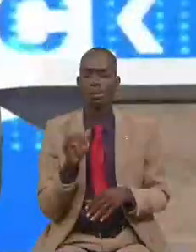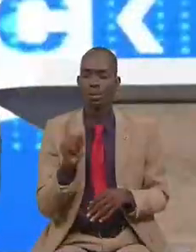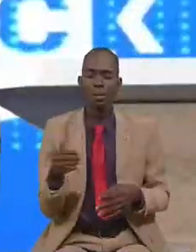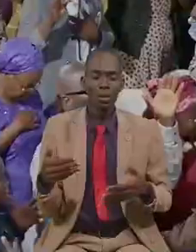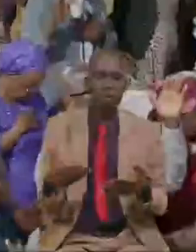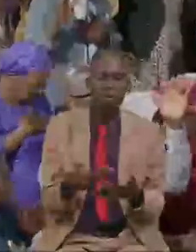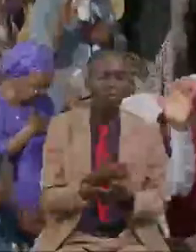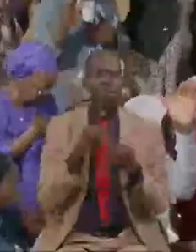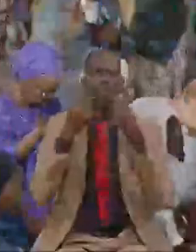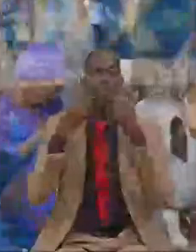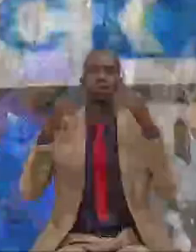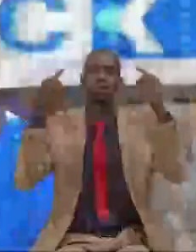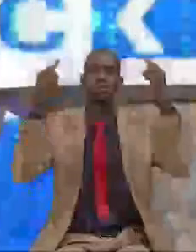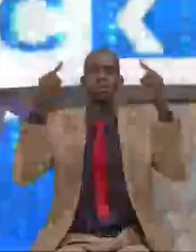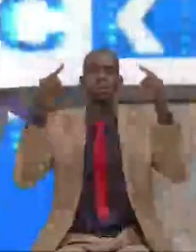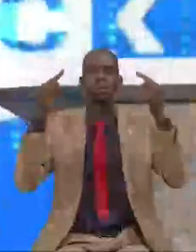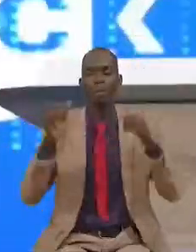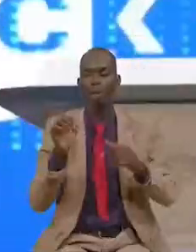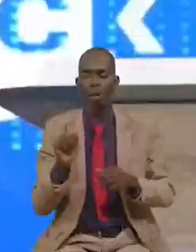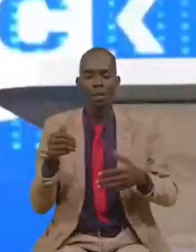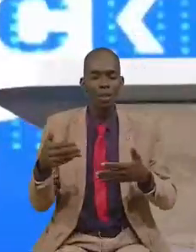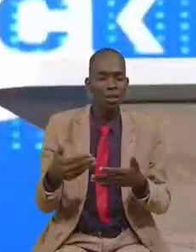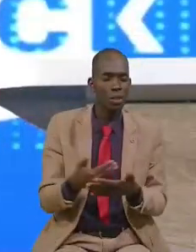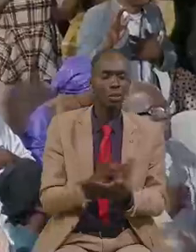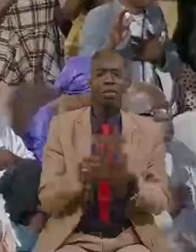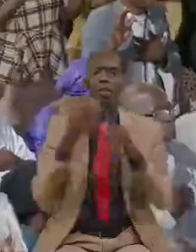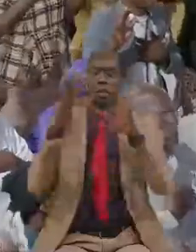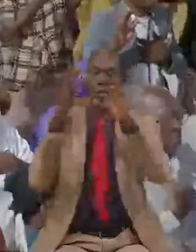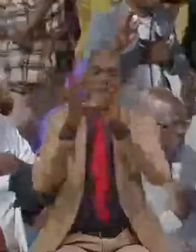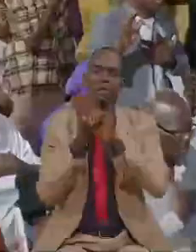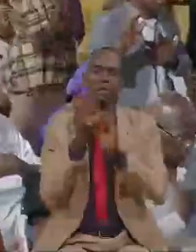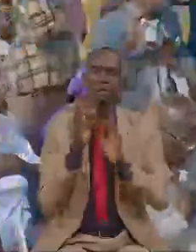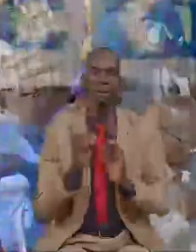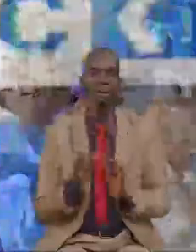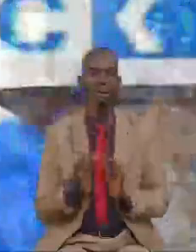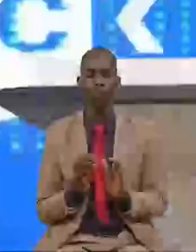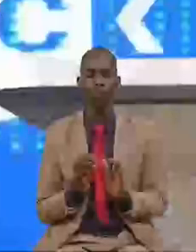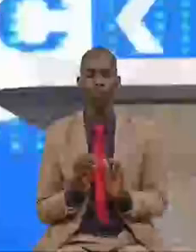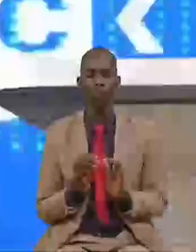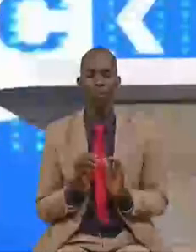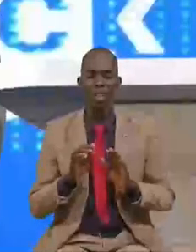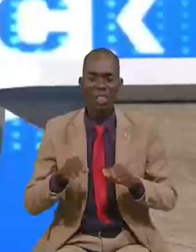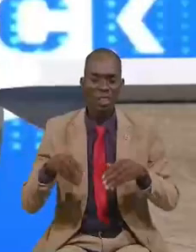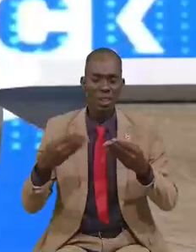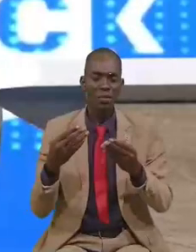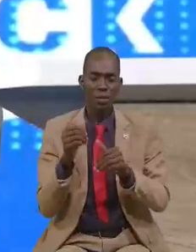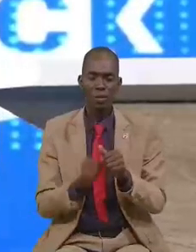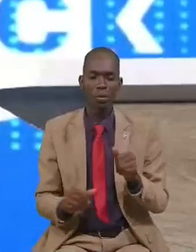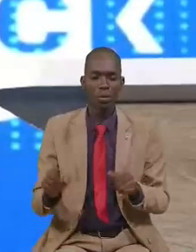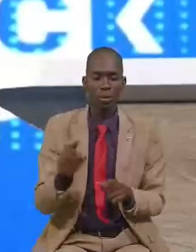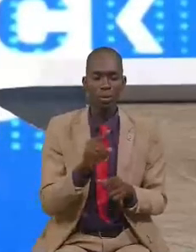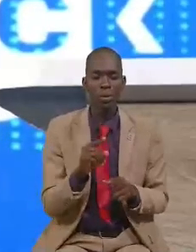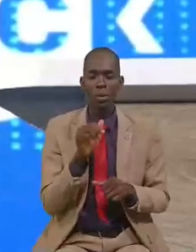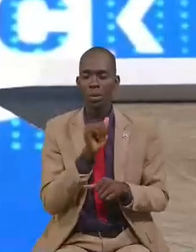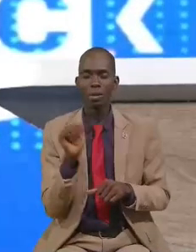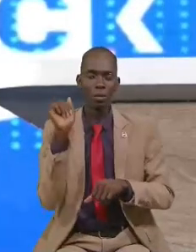un nouveau succès, une nouvelle réalisation. Donne à chacun